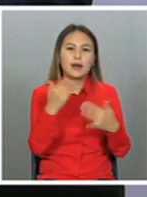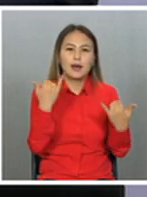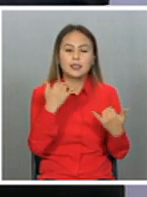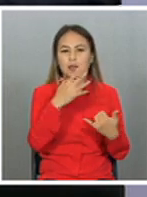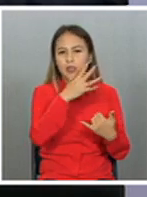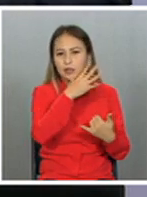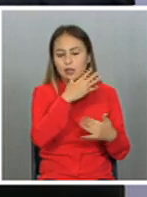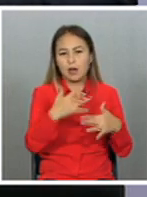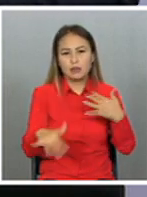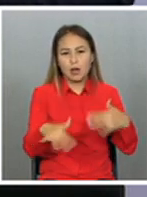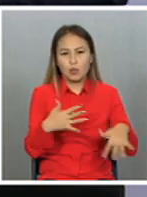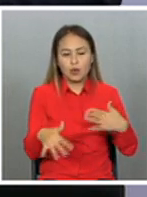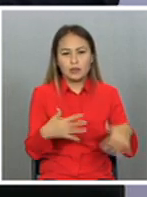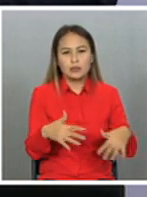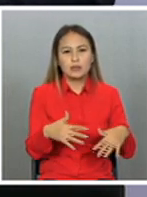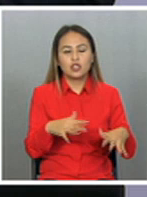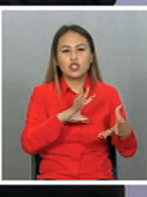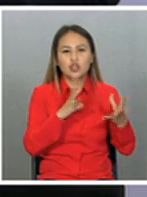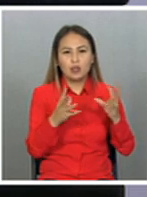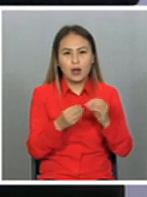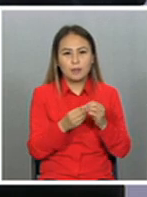дамуы әлсіз мемлекеттерде жалпы